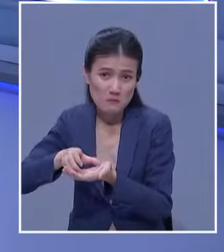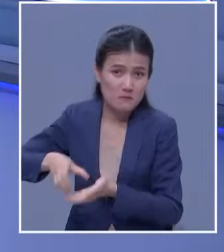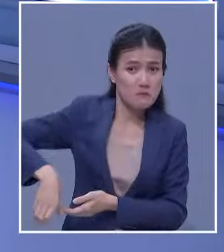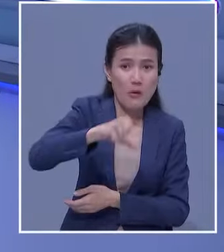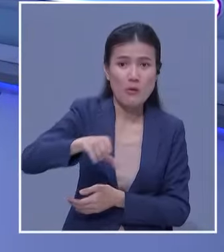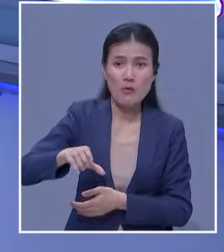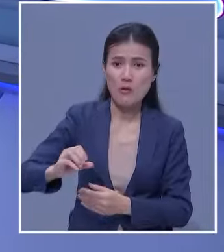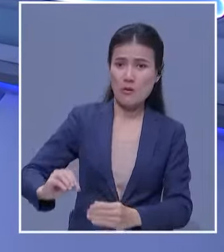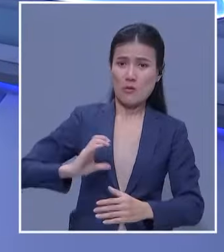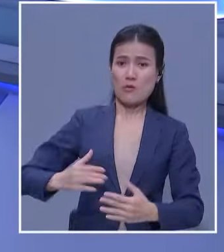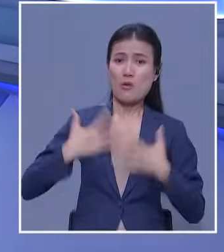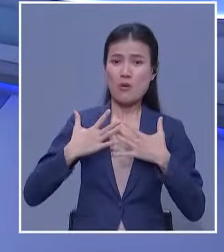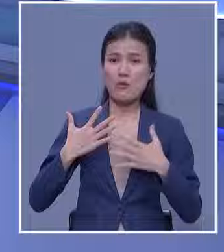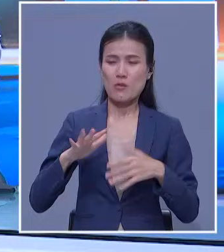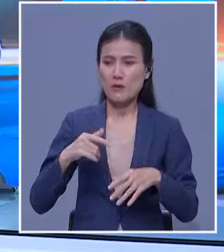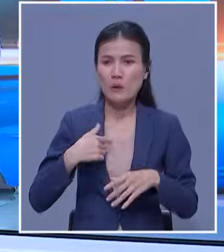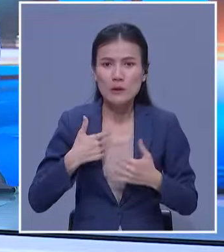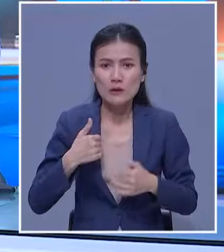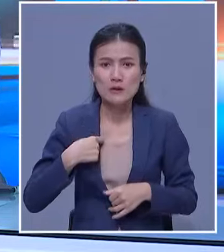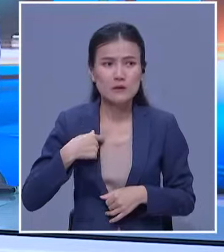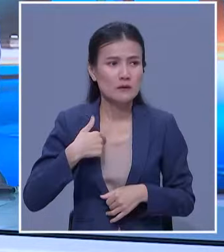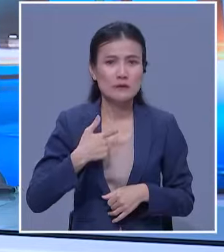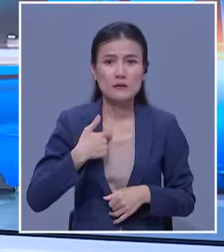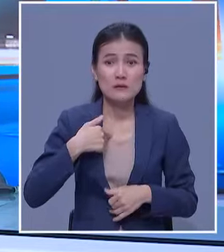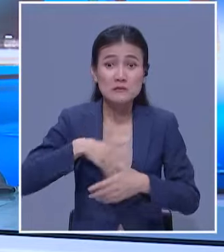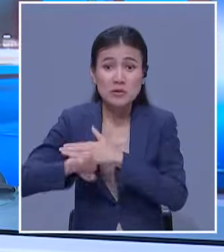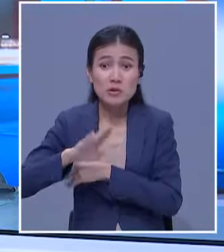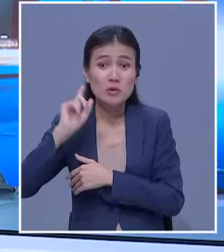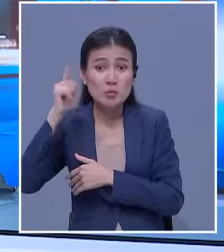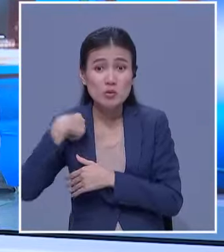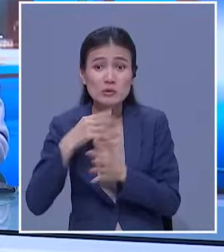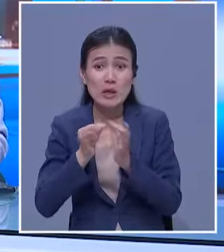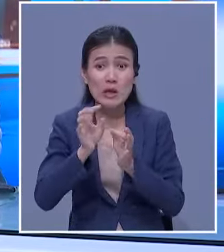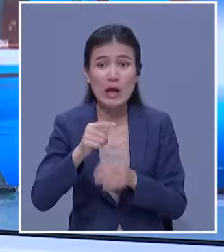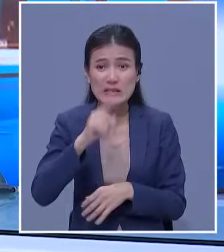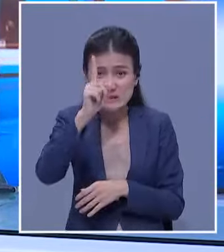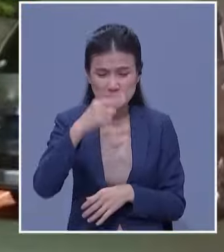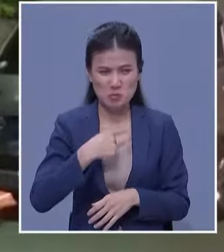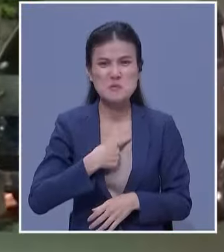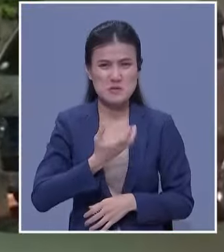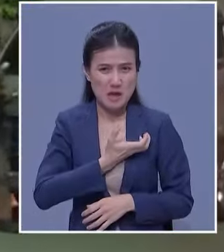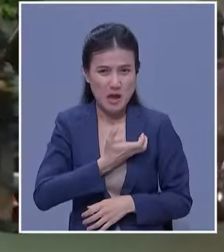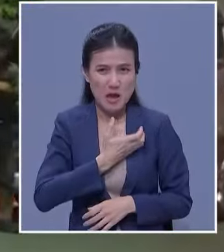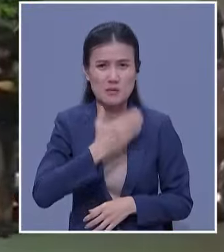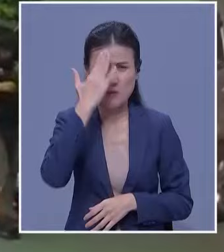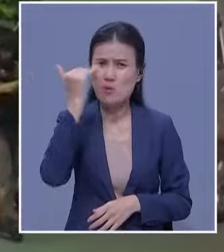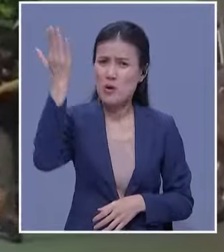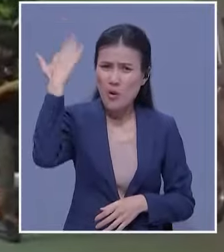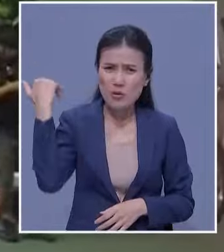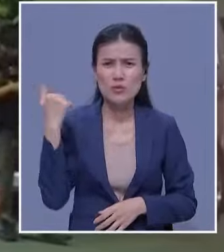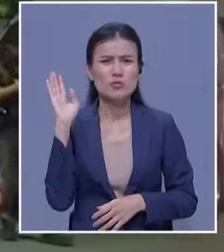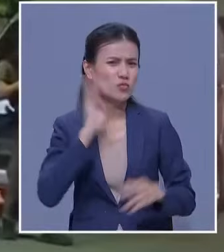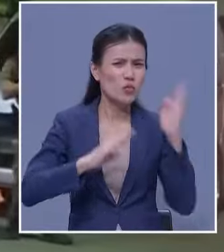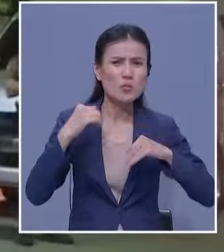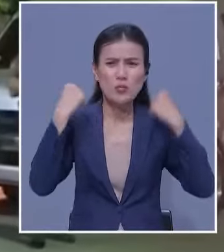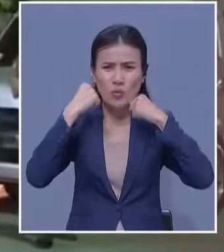นี่ยถูกทำร้ายเป็นประจำมันก็เลยคับแค้นอยู่ในใจมาก่อเหตุในครั้งนี้นะฮะท่านผู้ชมครับเจ้าหน้าที่ตำรวจสภ.เมืองสมุทรปราการนะครับ